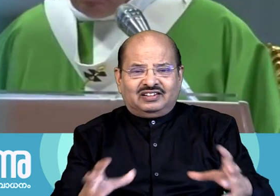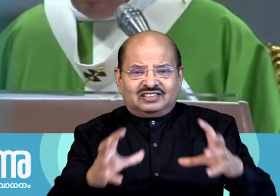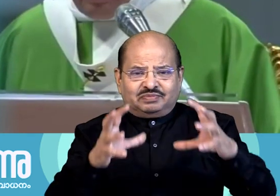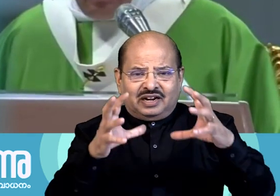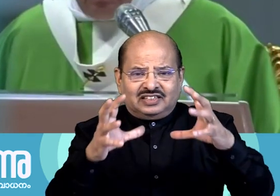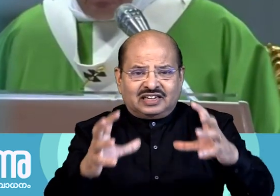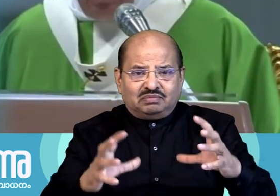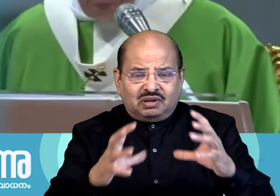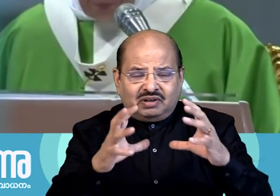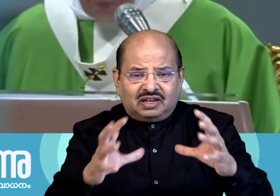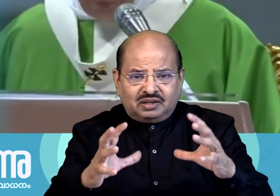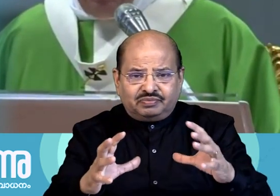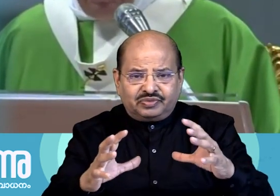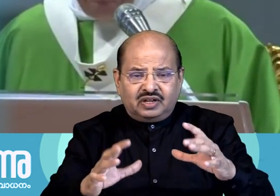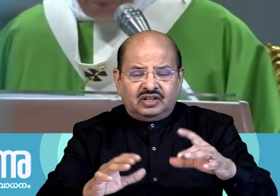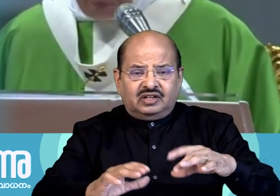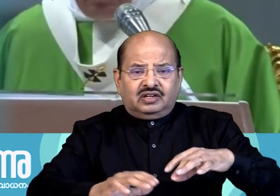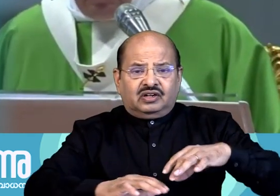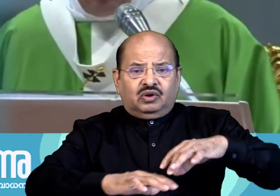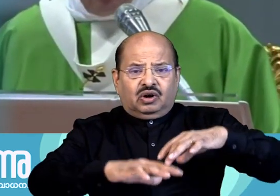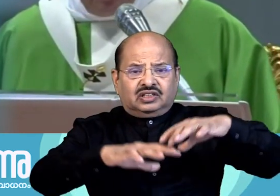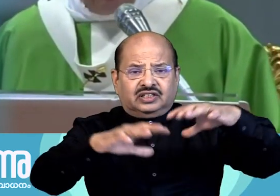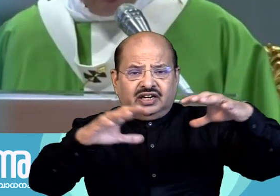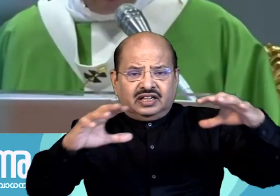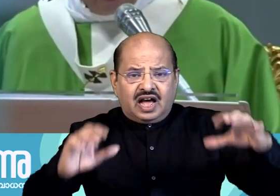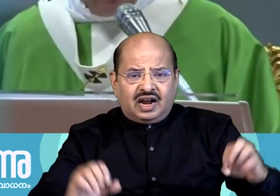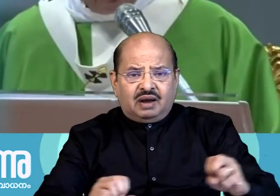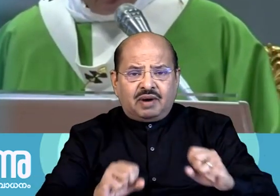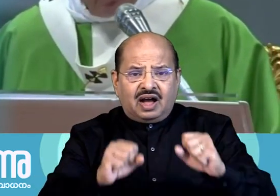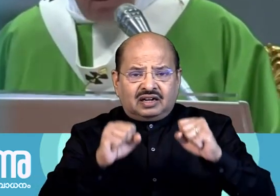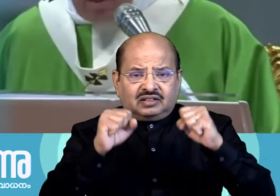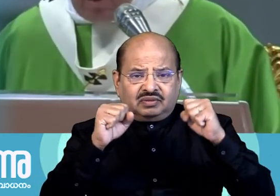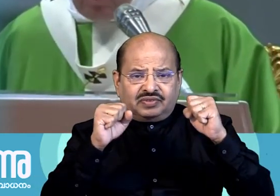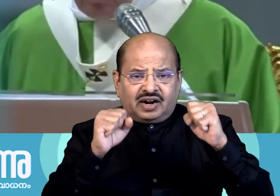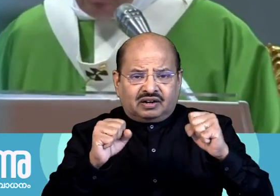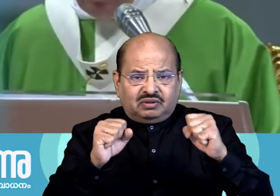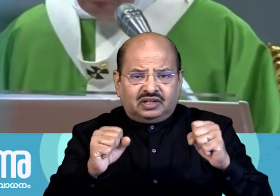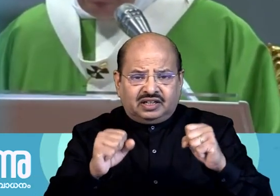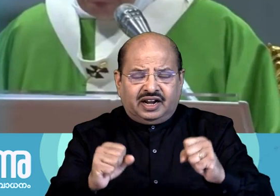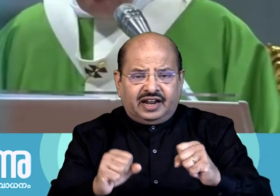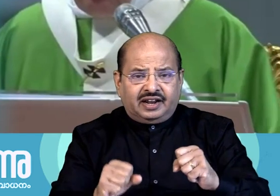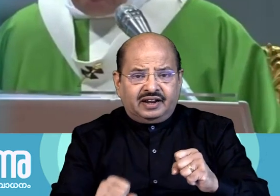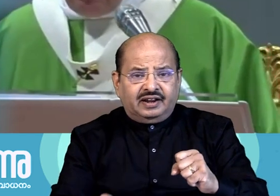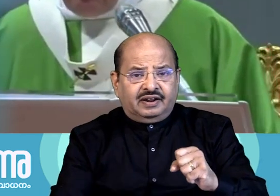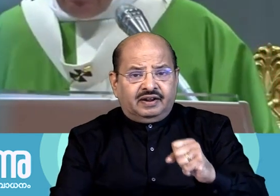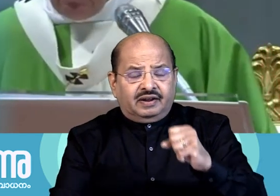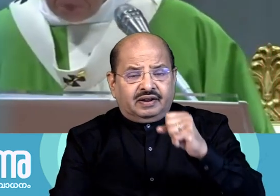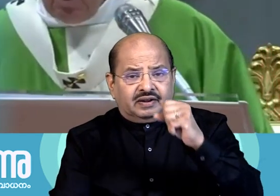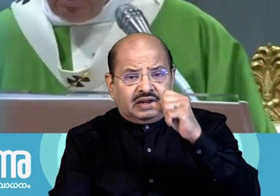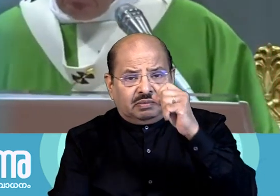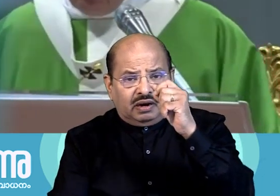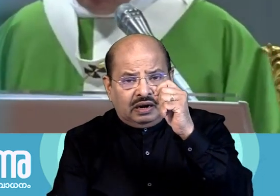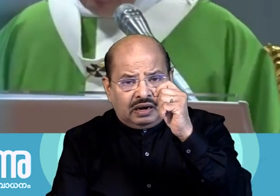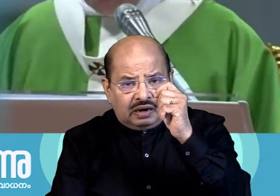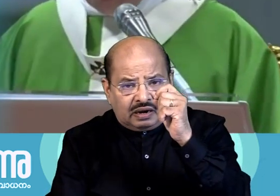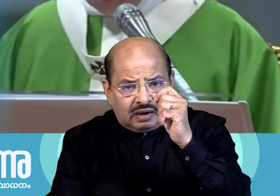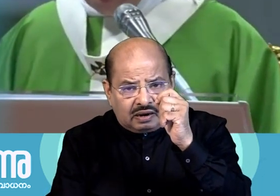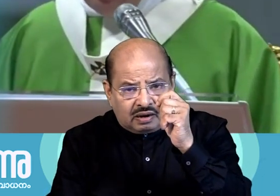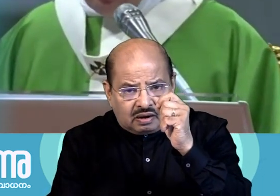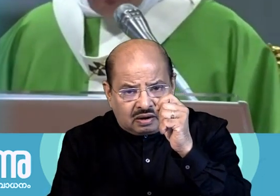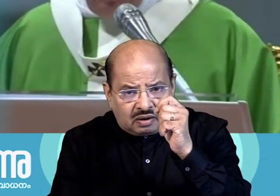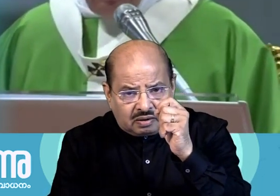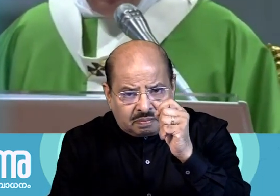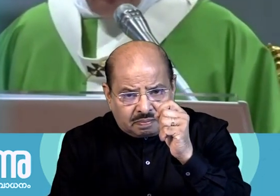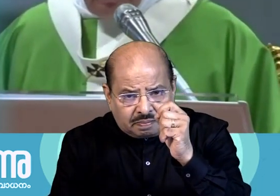തരത്തിലുള്ള പല സംഭവങ്ങളും ലോകത്തിൻ്റെ നാനാഭാഗത്തും നടക്കുന്നതിനെ നമ്മൾ